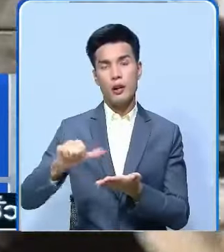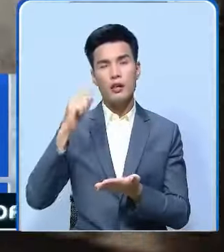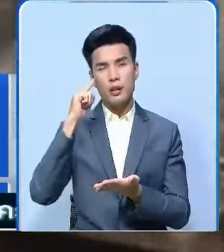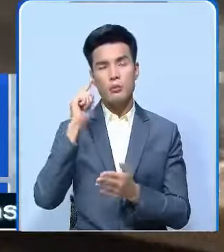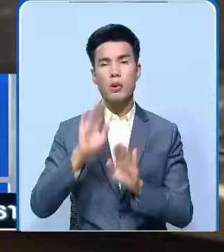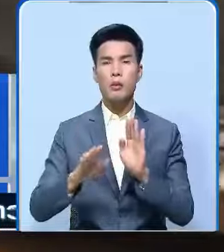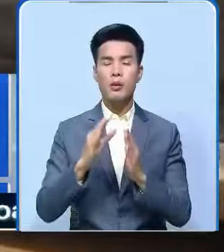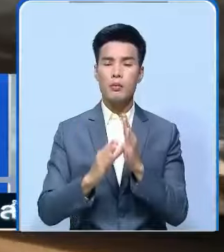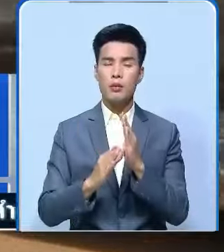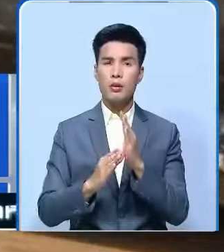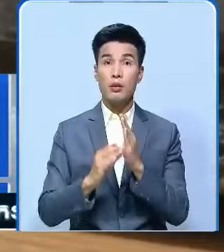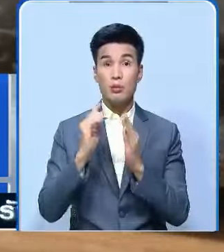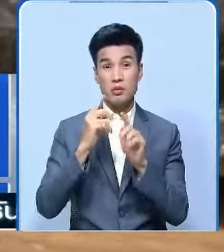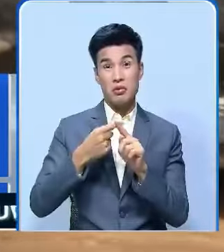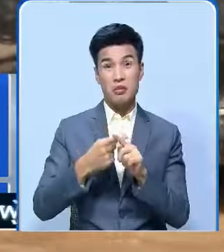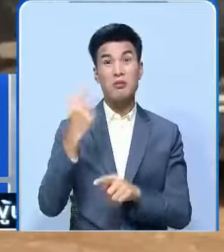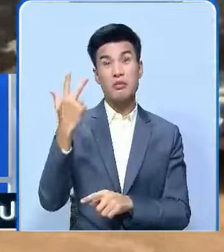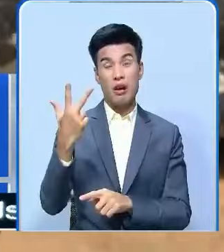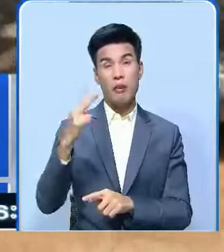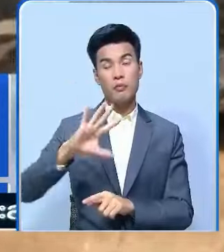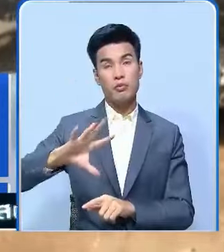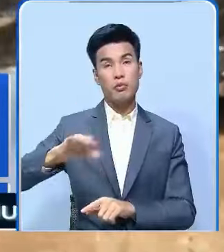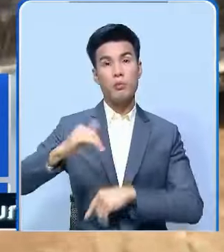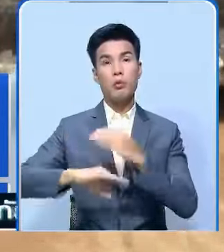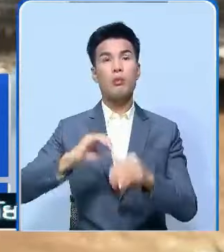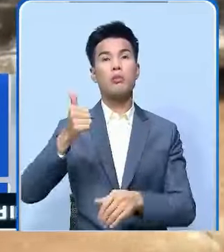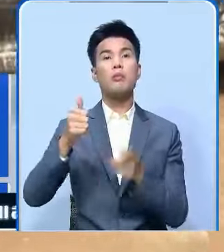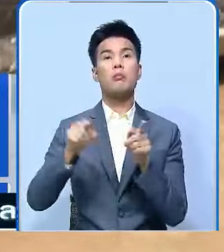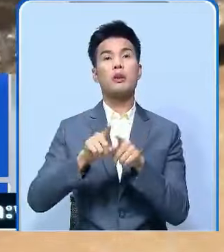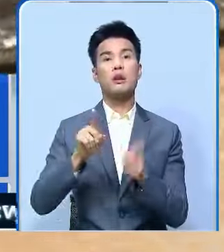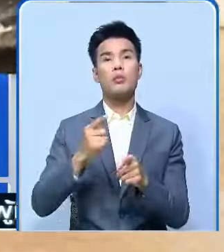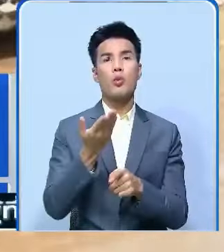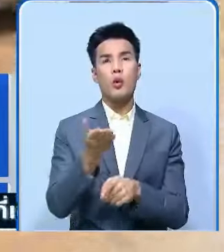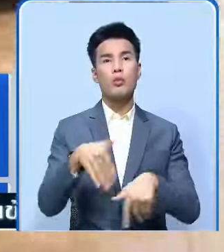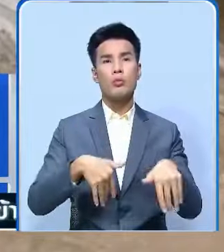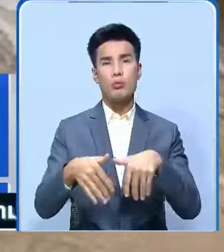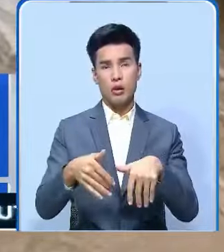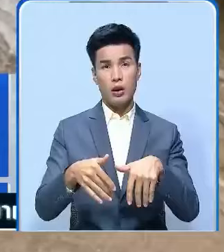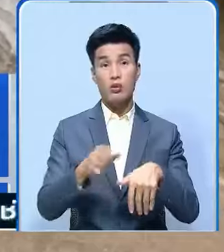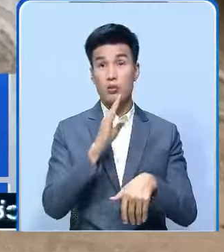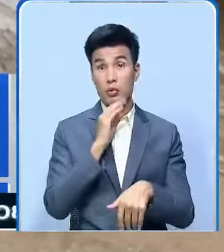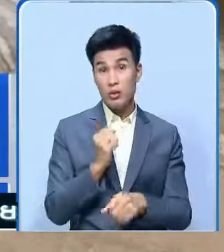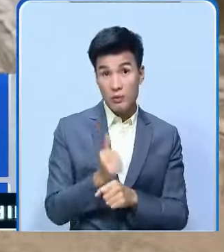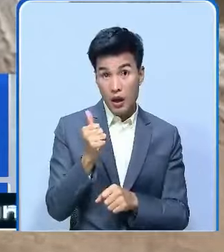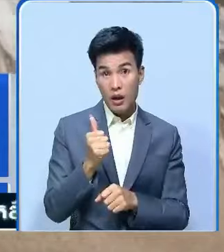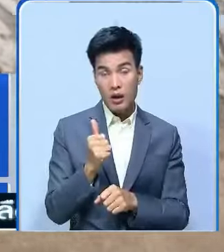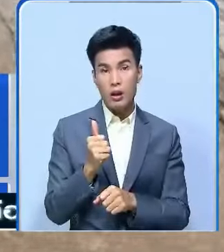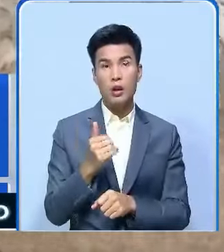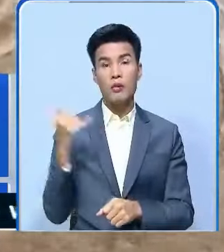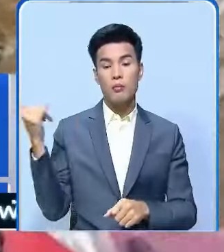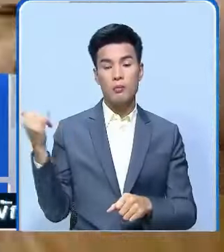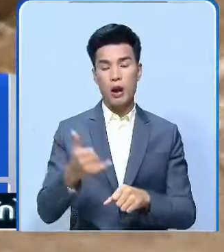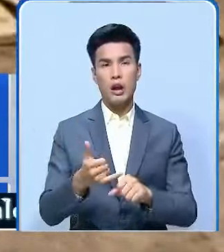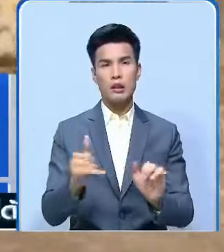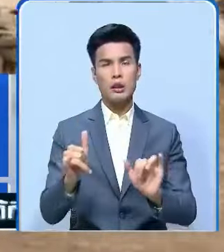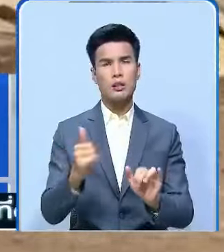ลาอย่างต่ำๆเนี่ยคุณผู้ชม3เดือนถึงจะกลับเข้าสู่ภาวะปกติขอร้องชาวบ้านถ้าเป็นไปได้ตอนนี้อย่าเพิ่งกลับเข้าไปที่พักอาศัย